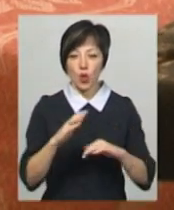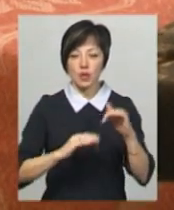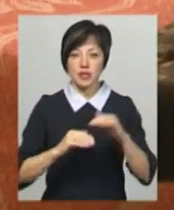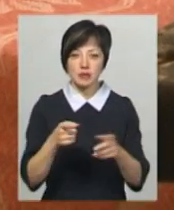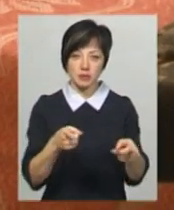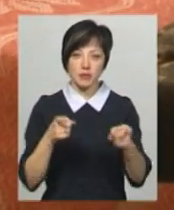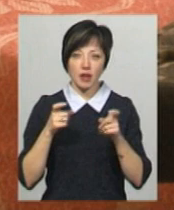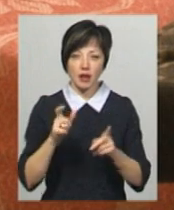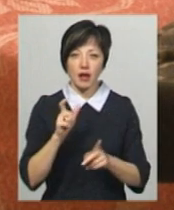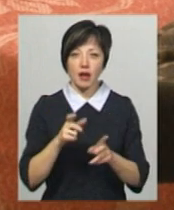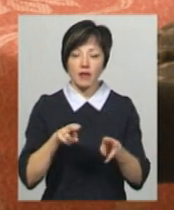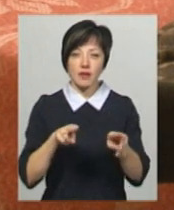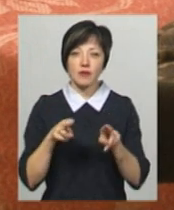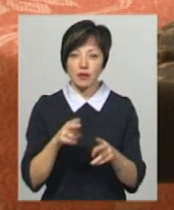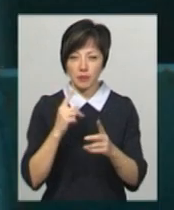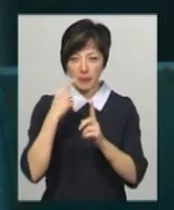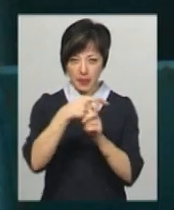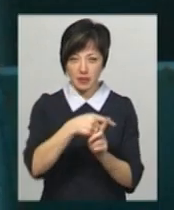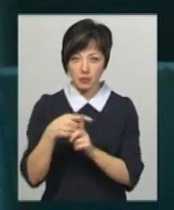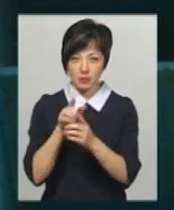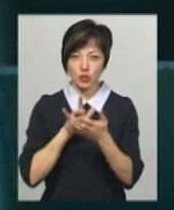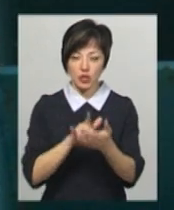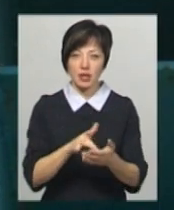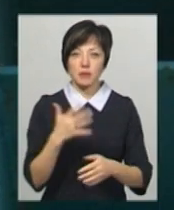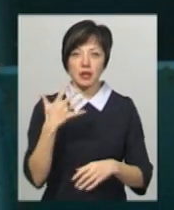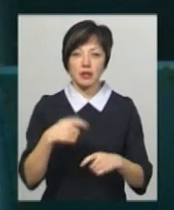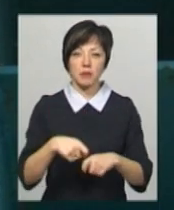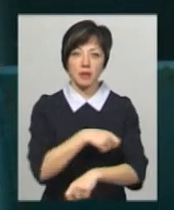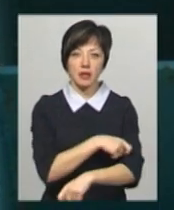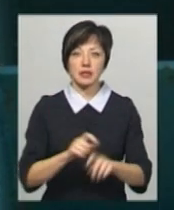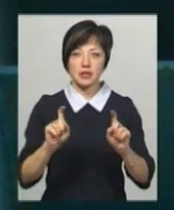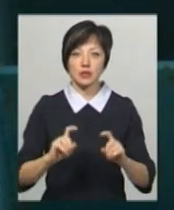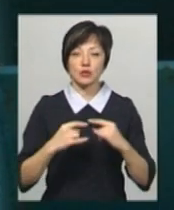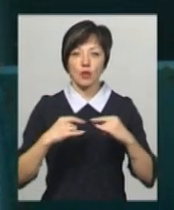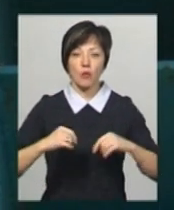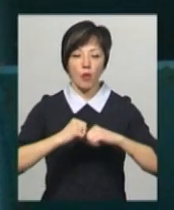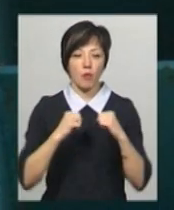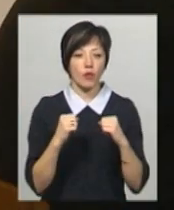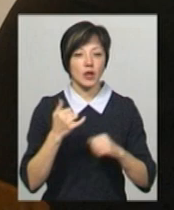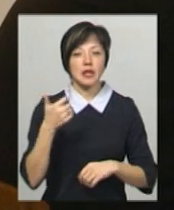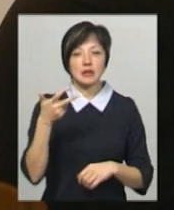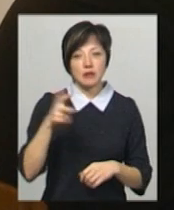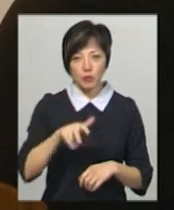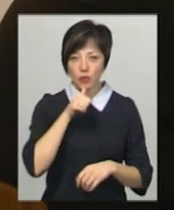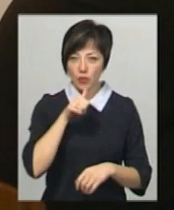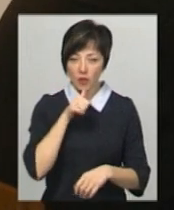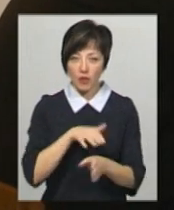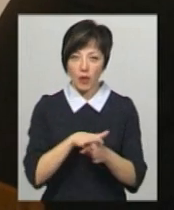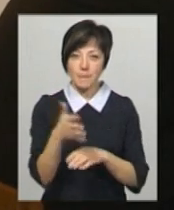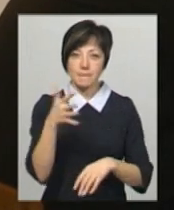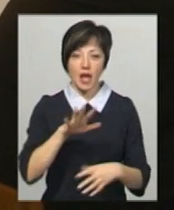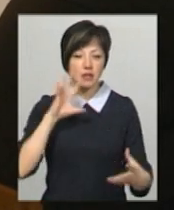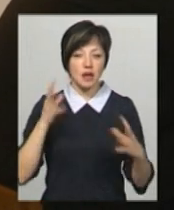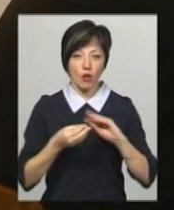з пневматичних гвинтівок з відкритим прицілом в мішені з 5 метрів, сидячи за столом з опорою на лікті. Після 3 пробних спортсмени виконують 5